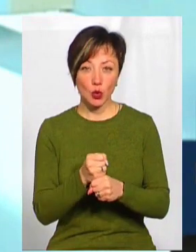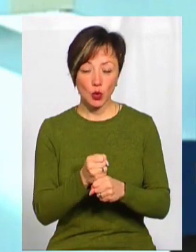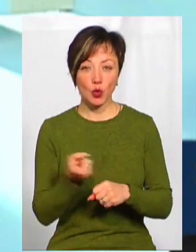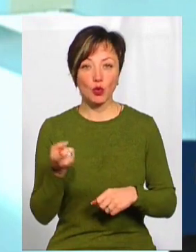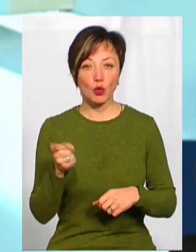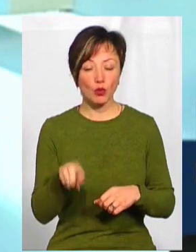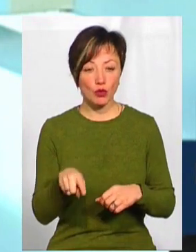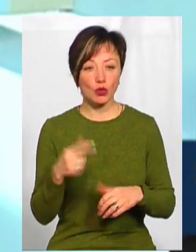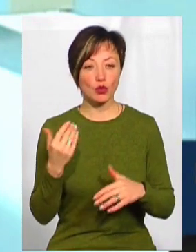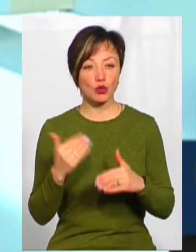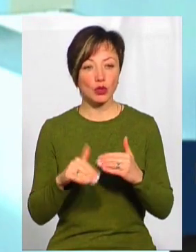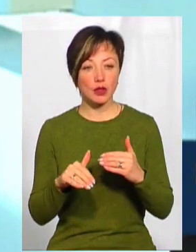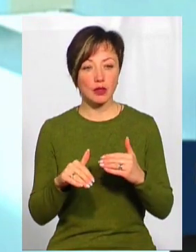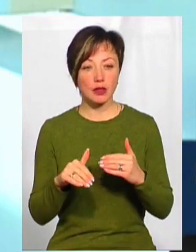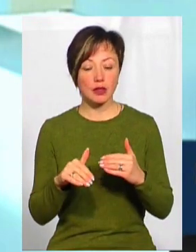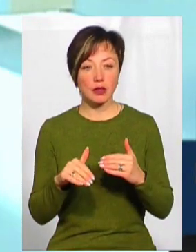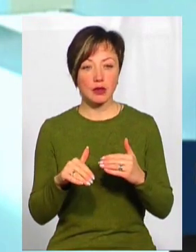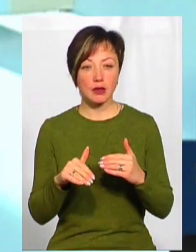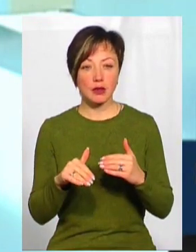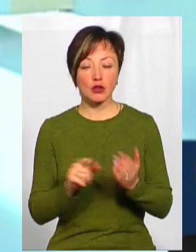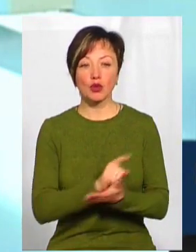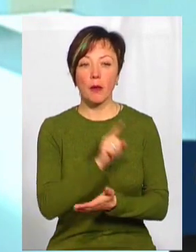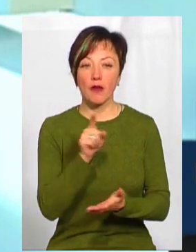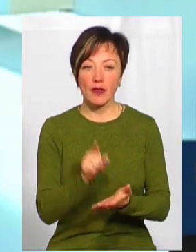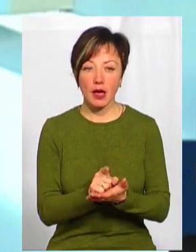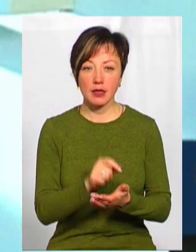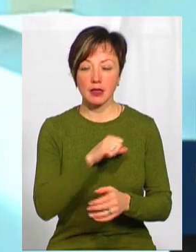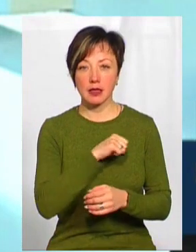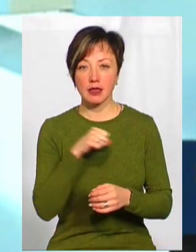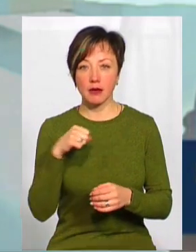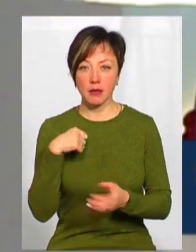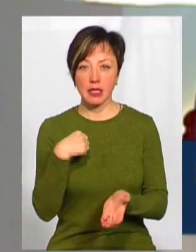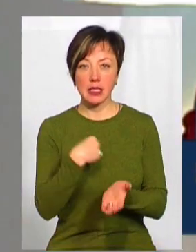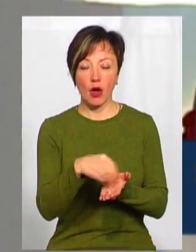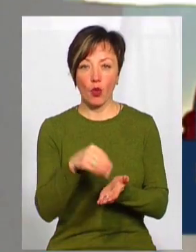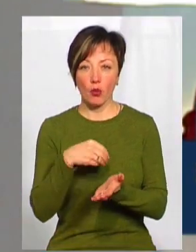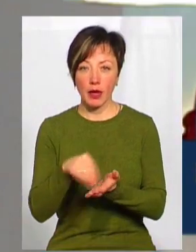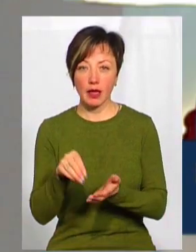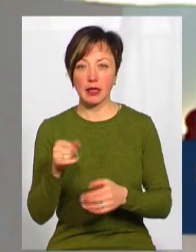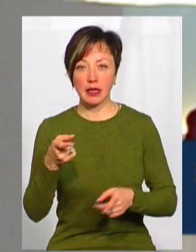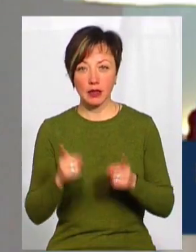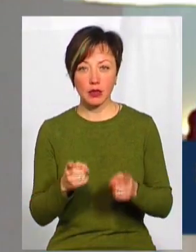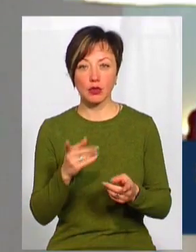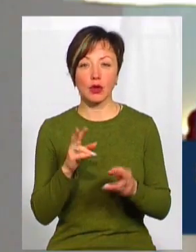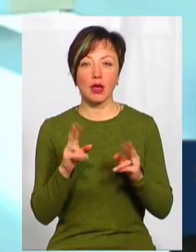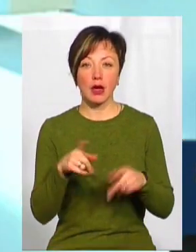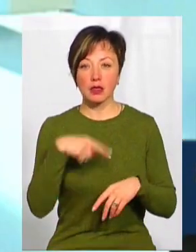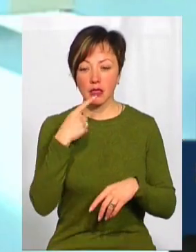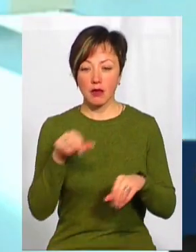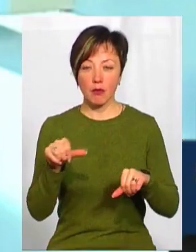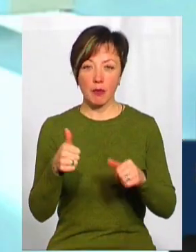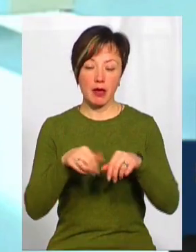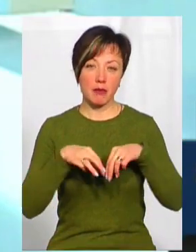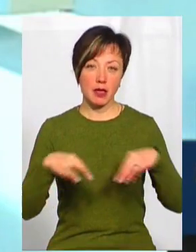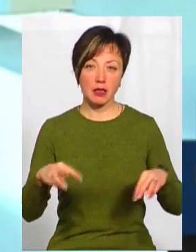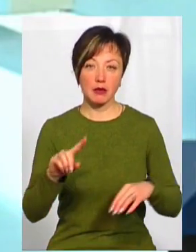функціонують, тому тут уже вони безперечно зобов'язані самі закупити, і тому що дійсно, як прем'єр-міністр, їм